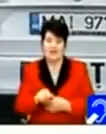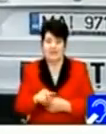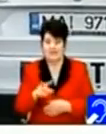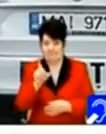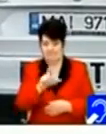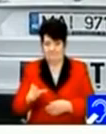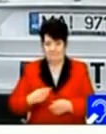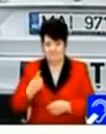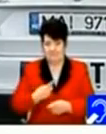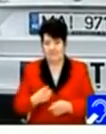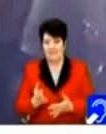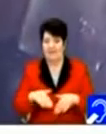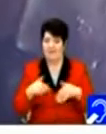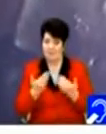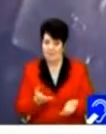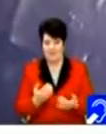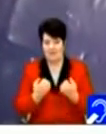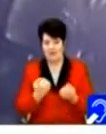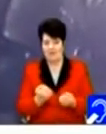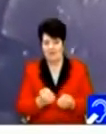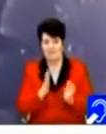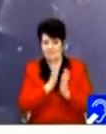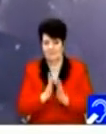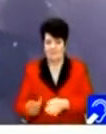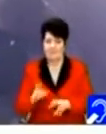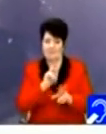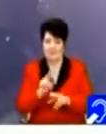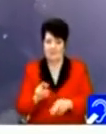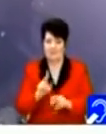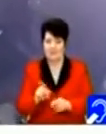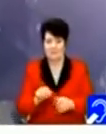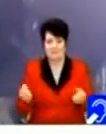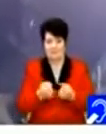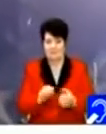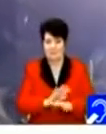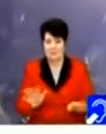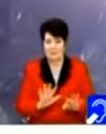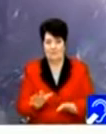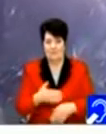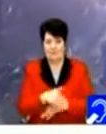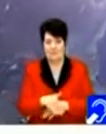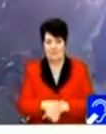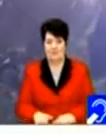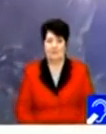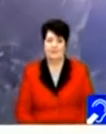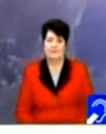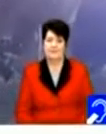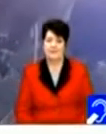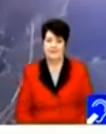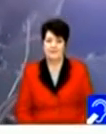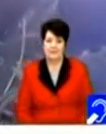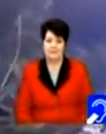patrulare le recomandă conducătorilor auto să respecte regulile de circulație pentru a evita tragediile pe șosea.